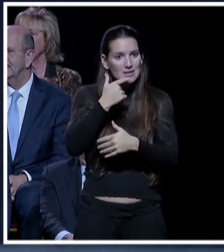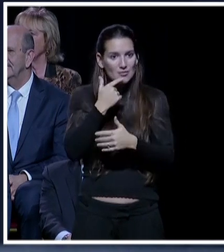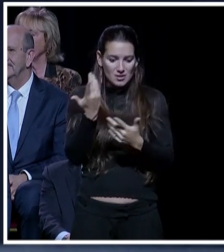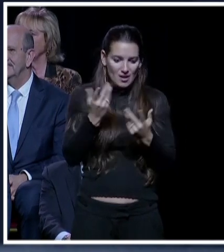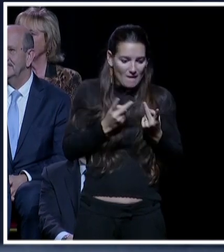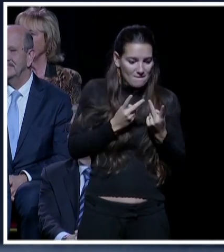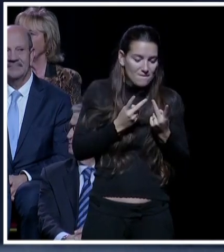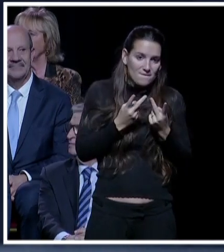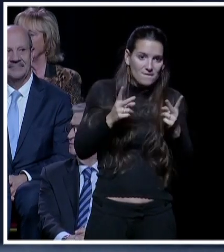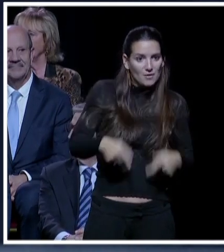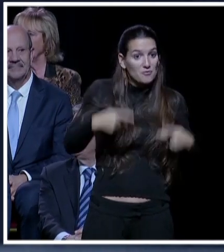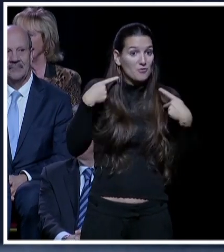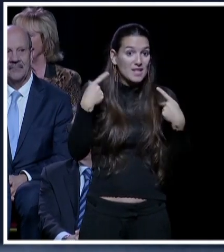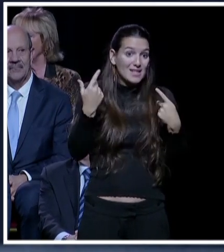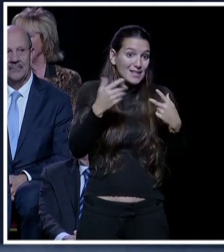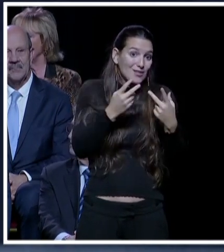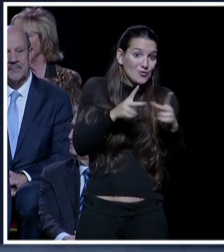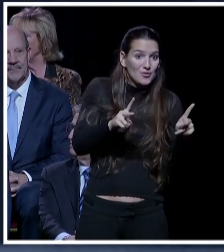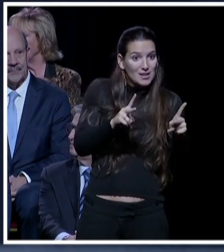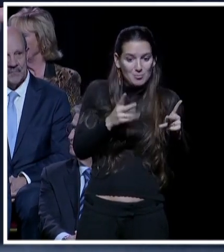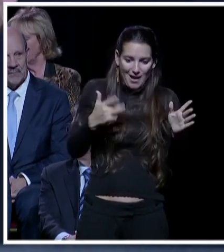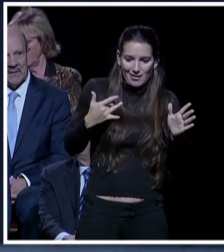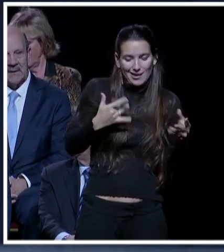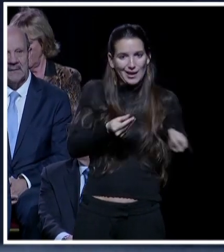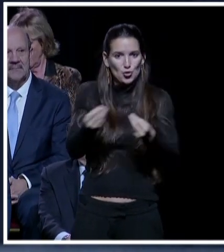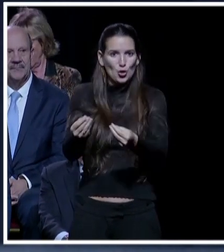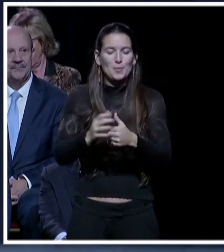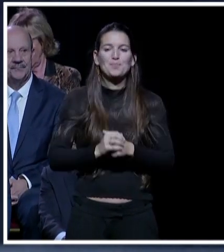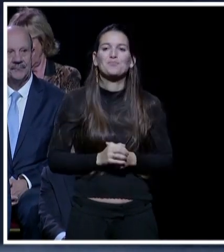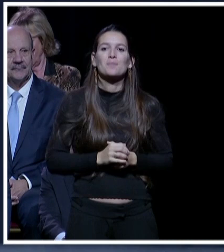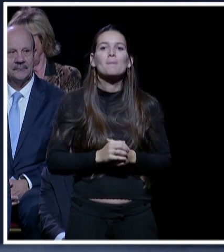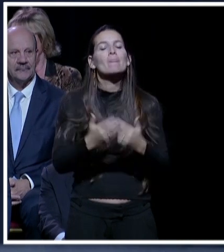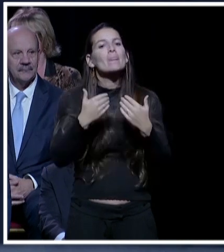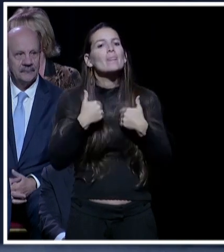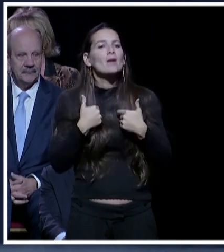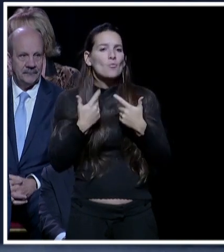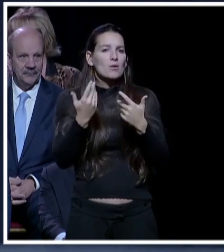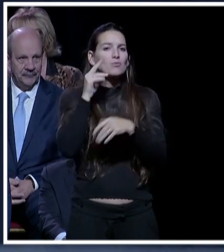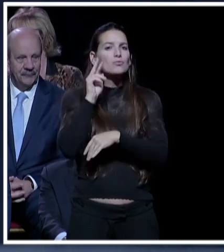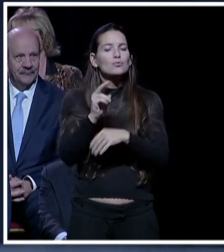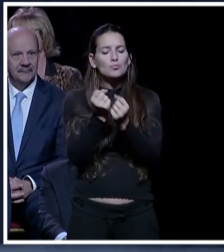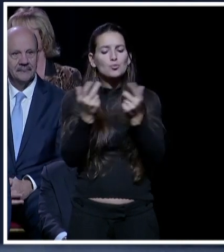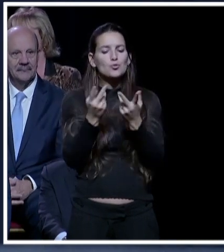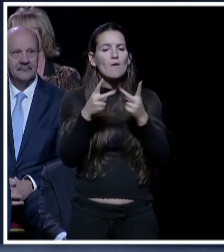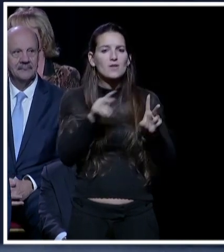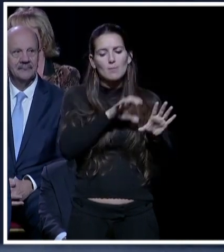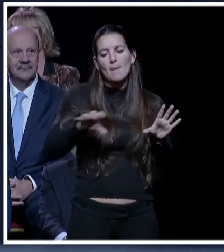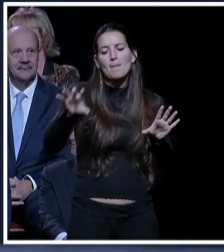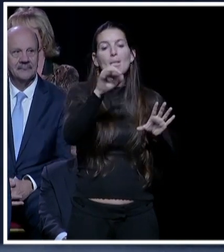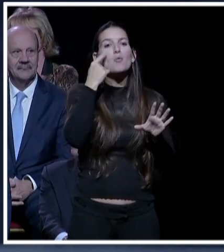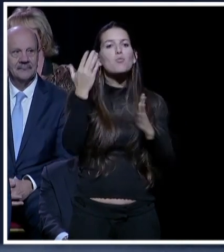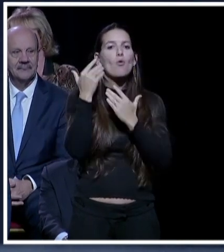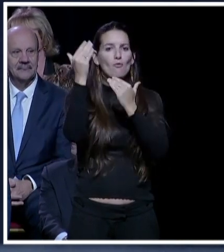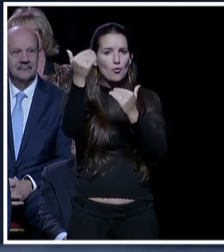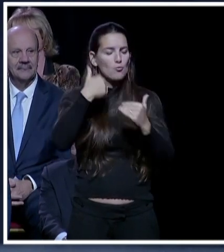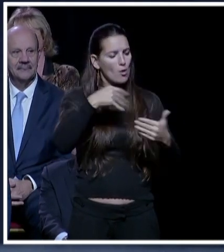de la commune et surtout les motiver pour beaucoup de projets. J'ai eu le plaisir de tourner dans différentes communes de ce département pour les vœux et j'ai vu qu'à